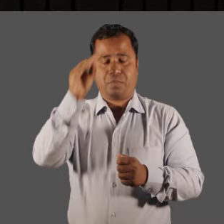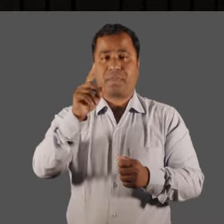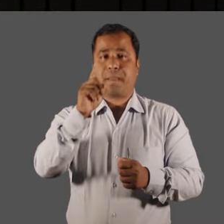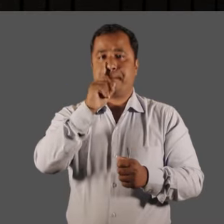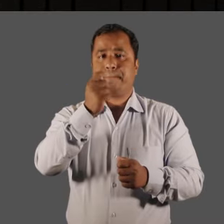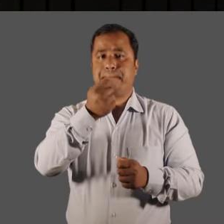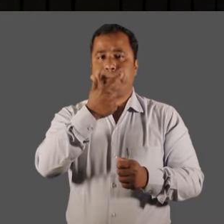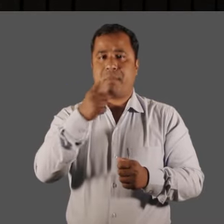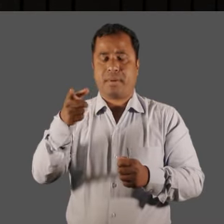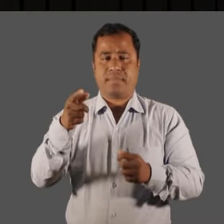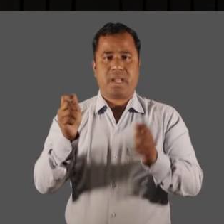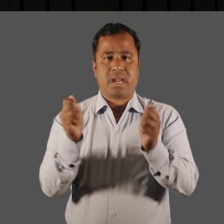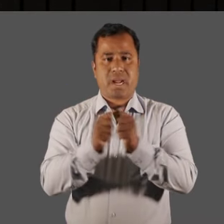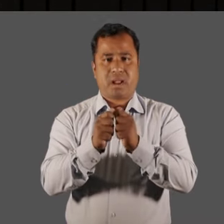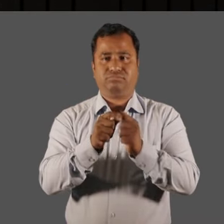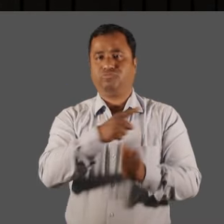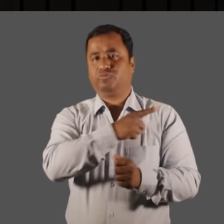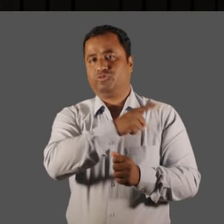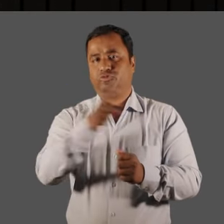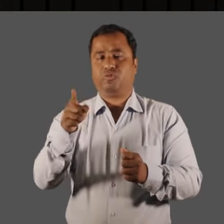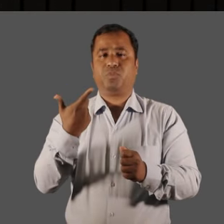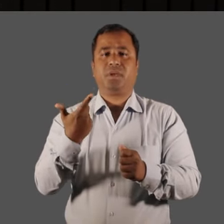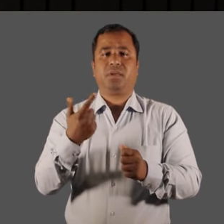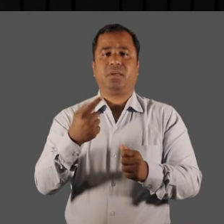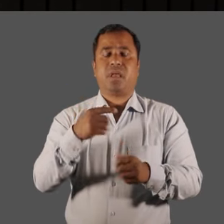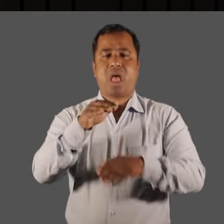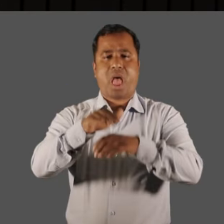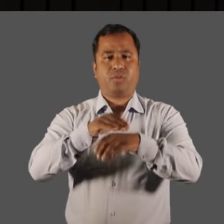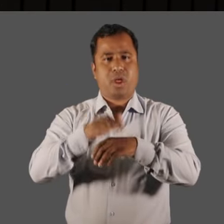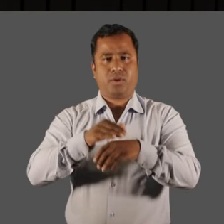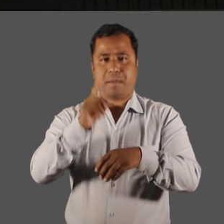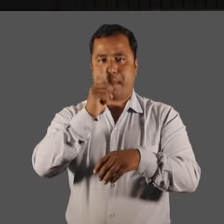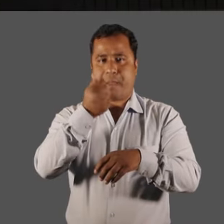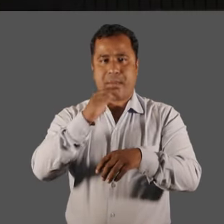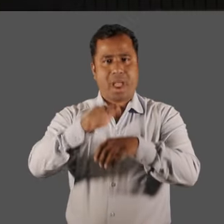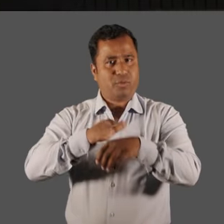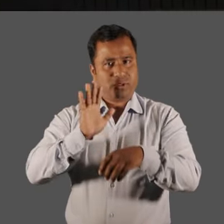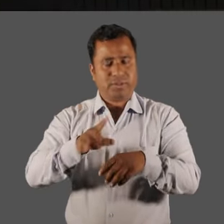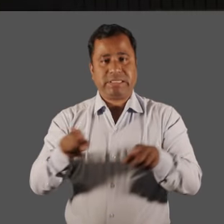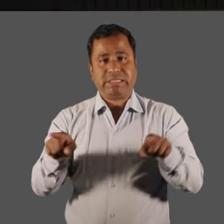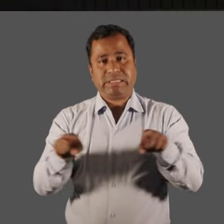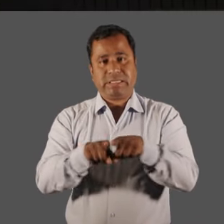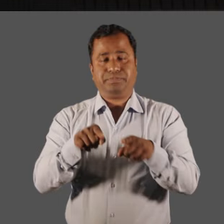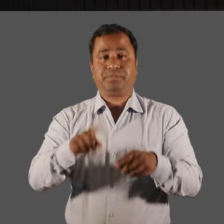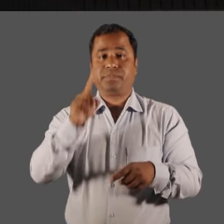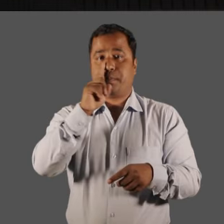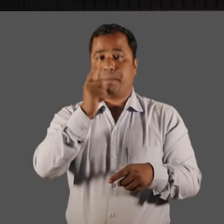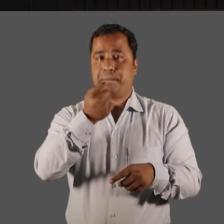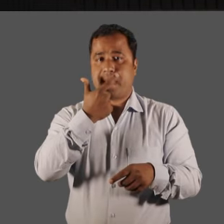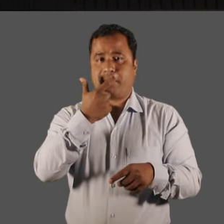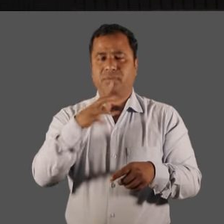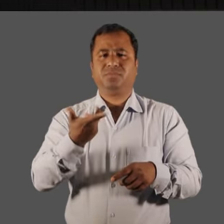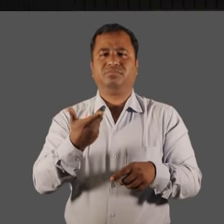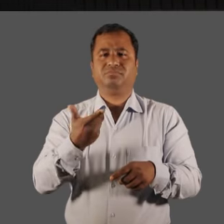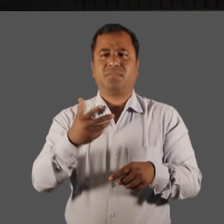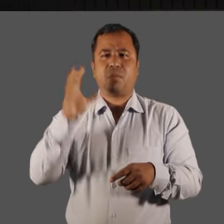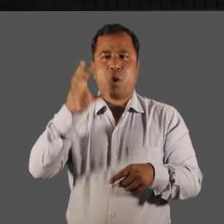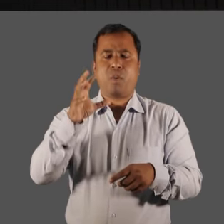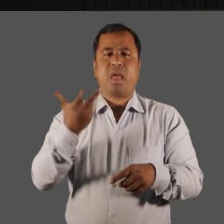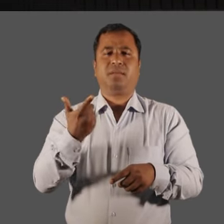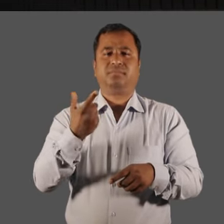মা তো আপনাকে অনেক আদর করতো। সবার বাবা মাই তার সন্তানদেরকে আদর করে। একই সাথে বাবা মা সন্তানদের মাঝে মাঝে একটু বকাঝকাও